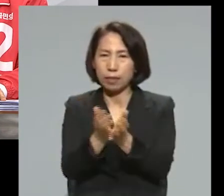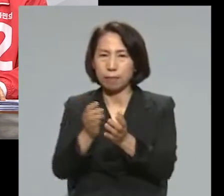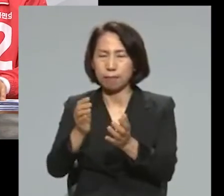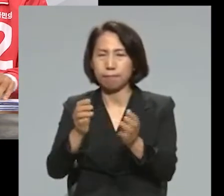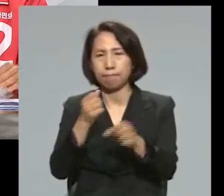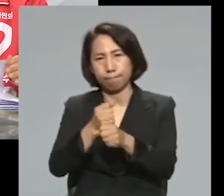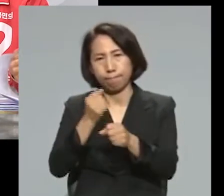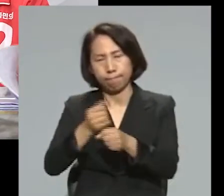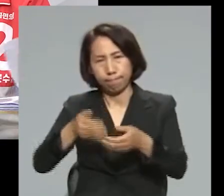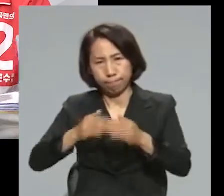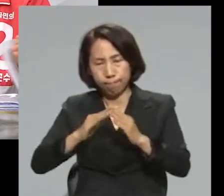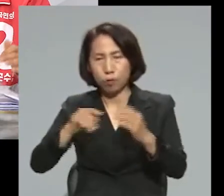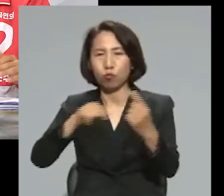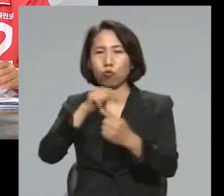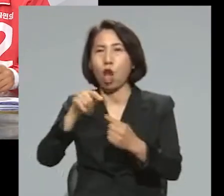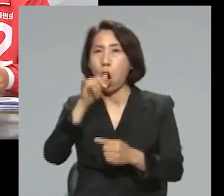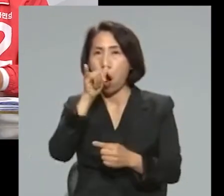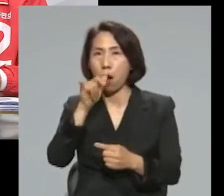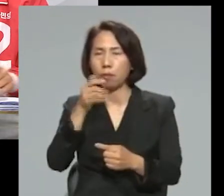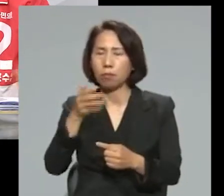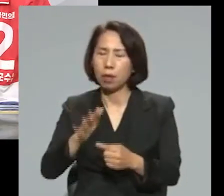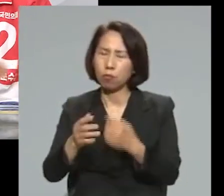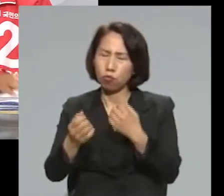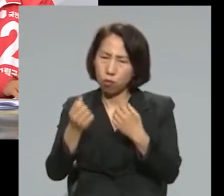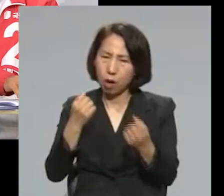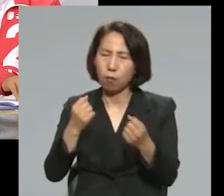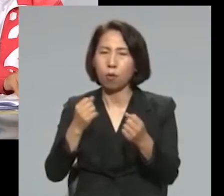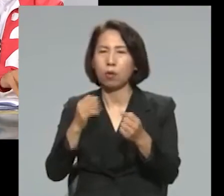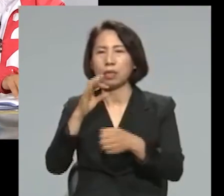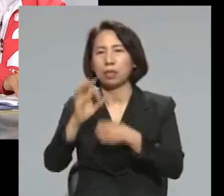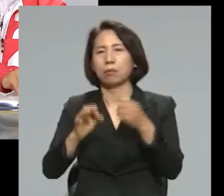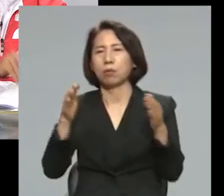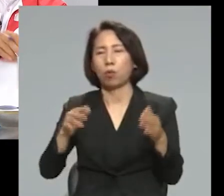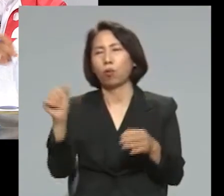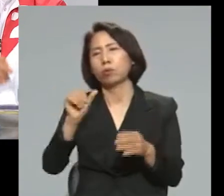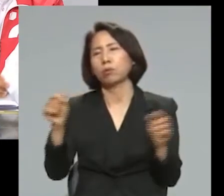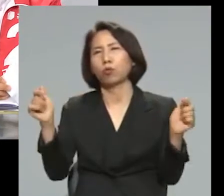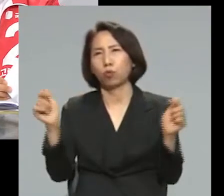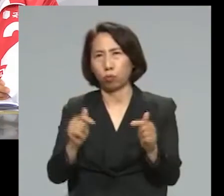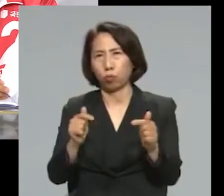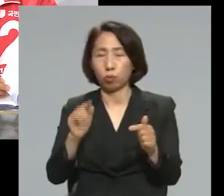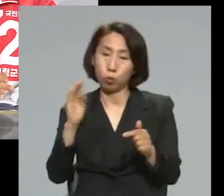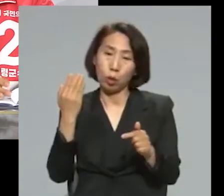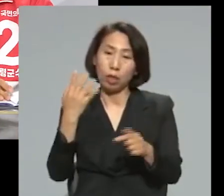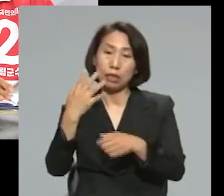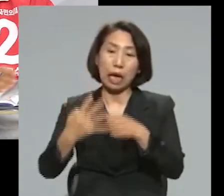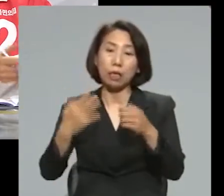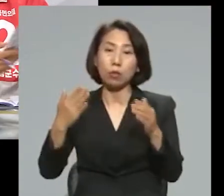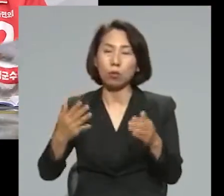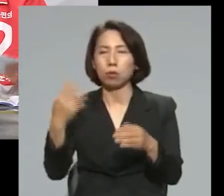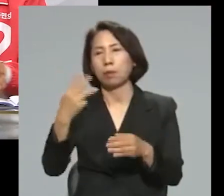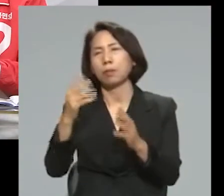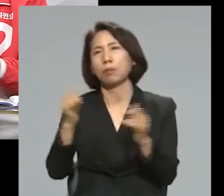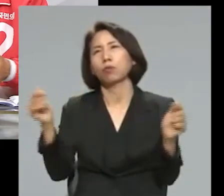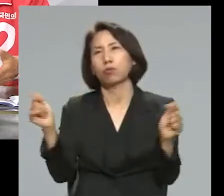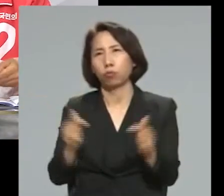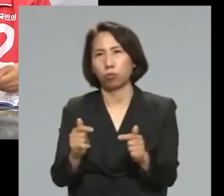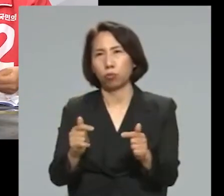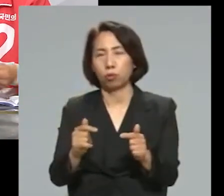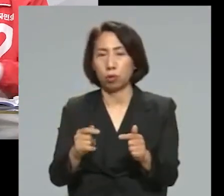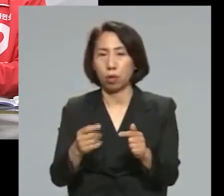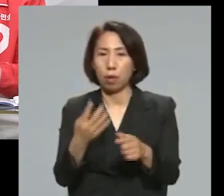있습니다. 10년 동안 5천 명이 감소하고 최근 4년 동안 3천 명이 감소했는데 임기